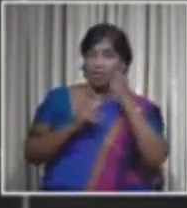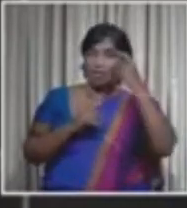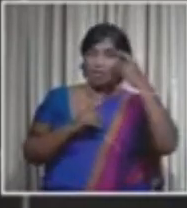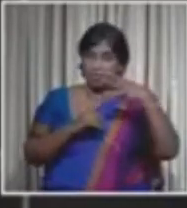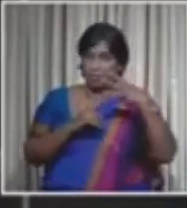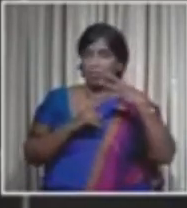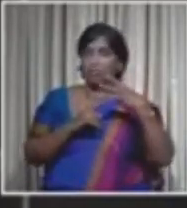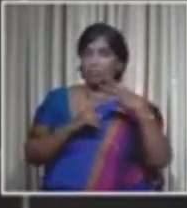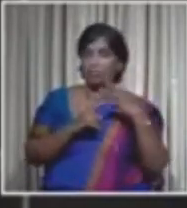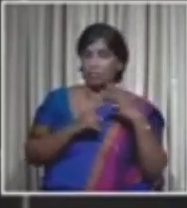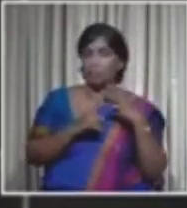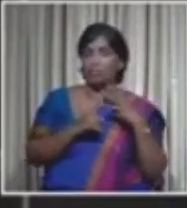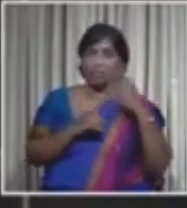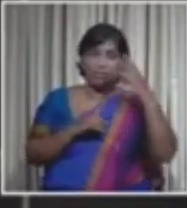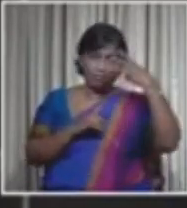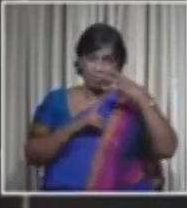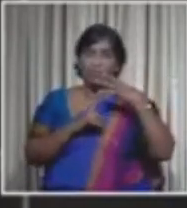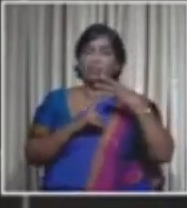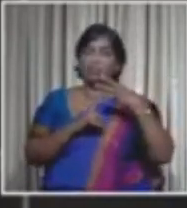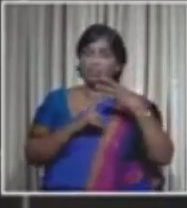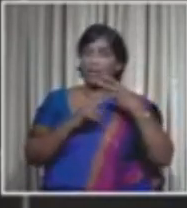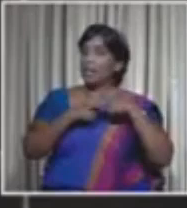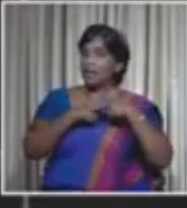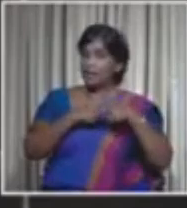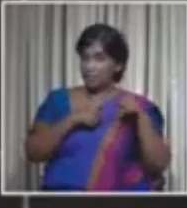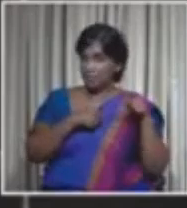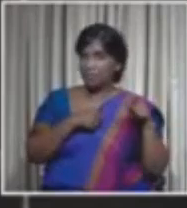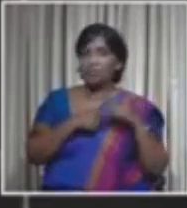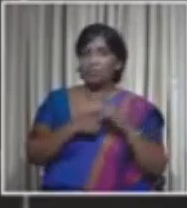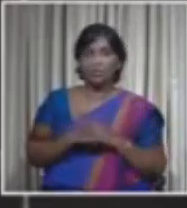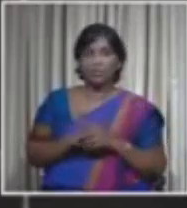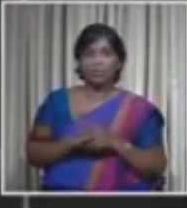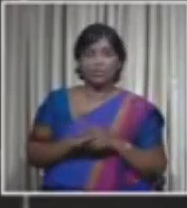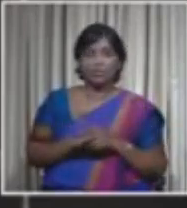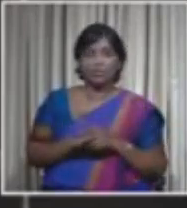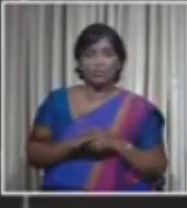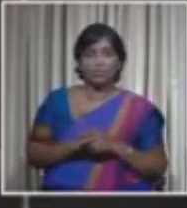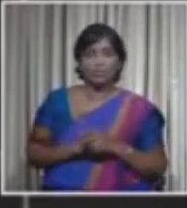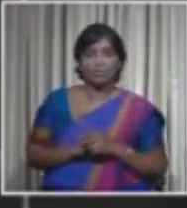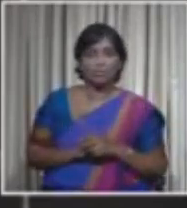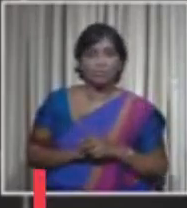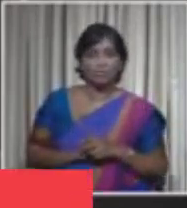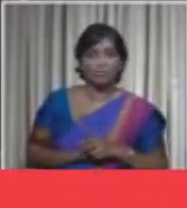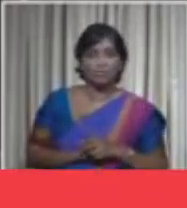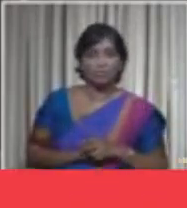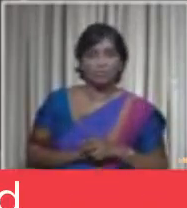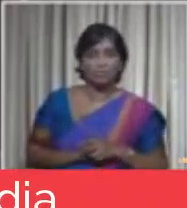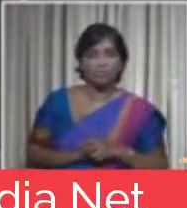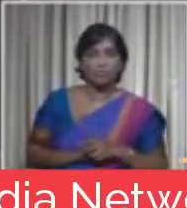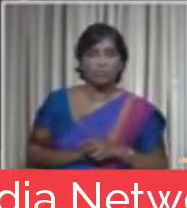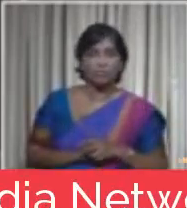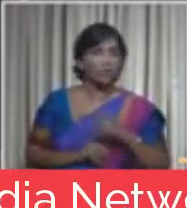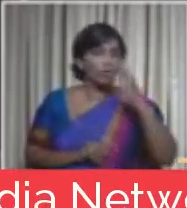சொல்லப்பட்டிருக்கிறது ஞானசார ஹிமி கிளைமிங் அல்லாஹ் வில் பி ரீபோர்ன். அது எனவே இந்த 2 காரணங்கள் 10